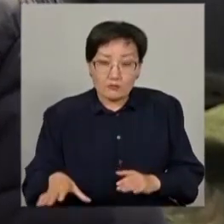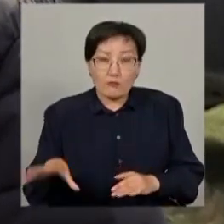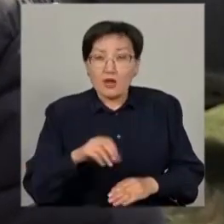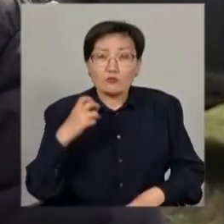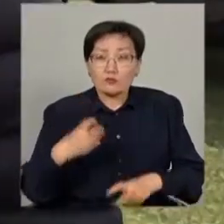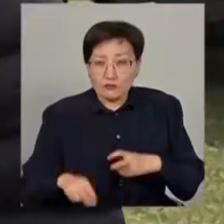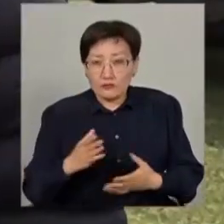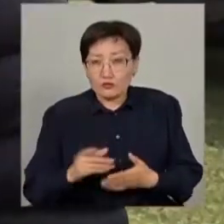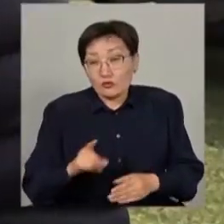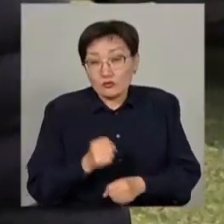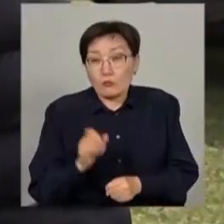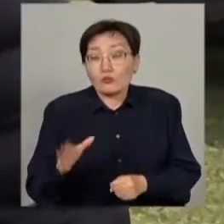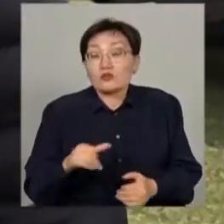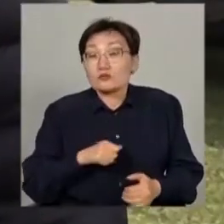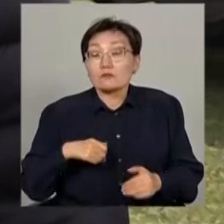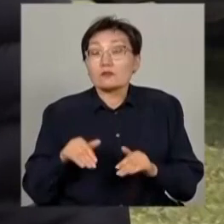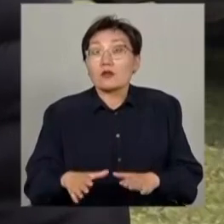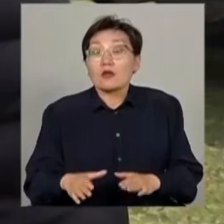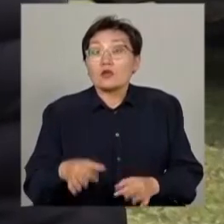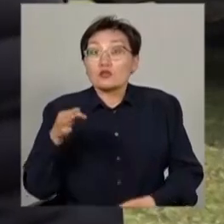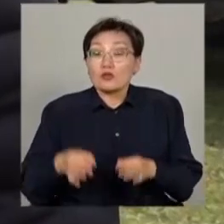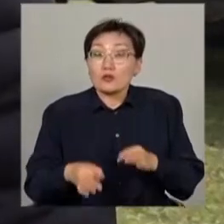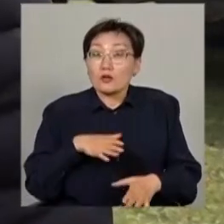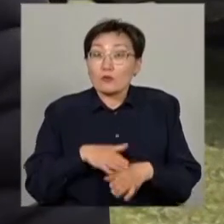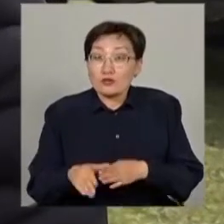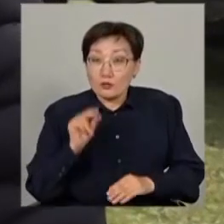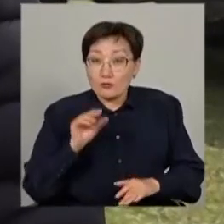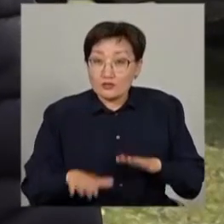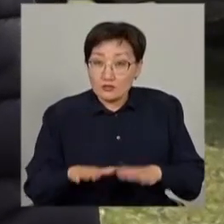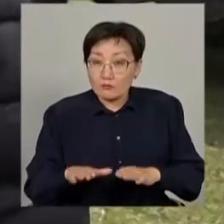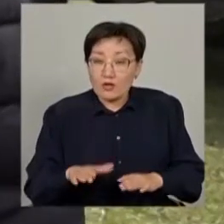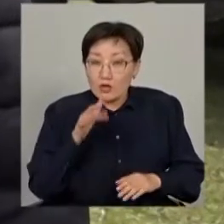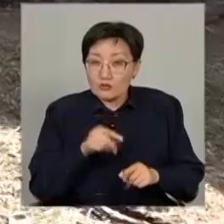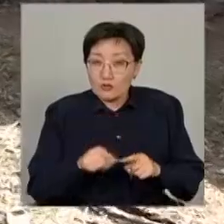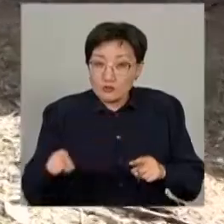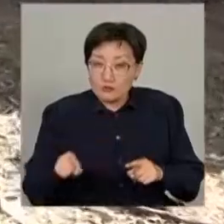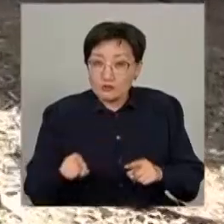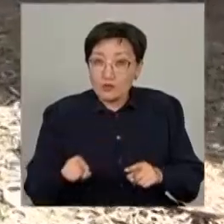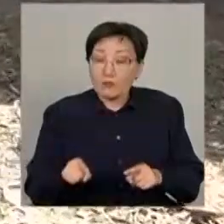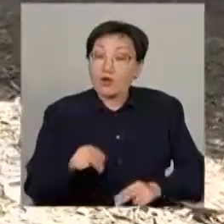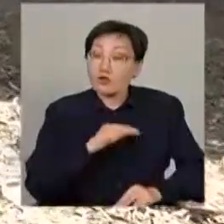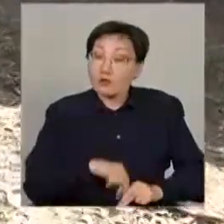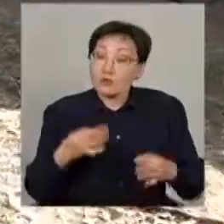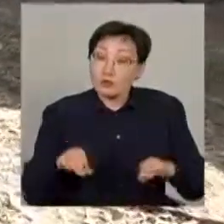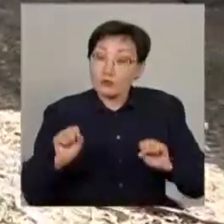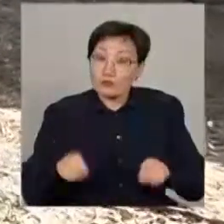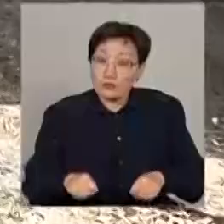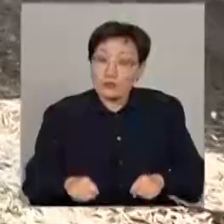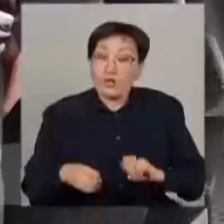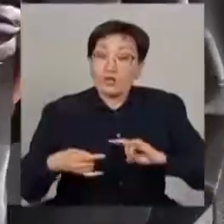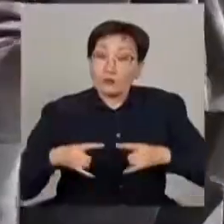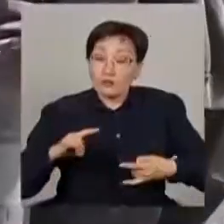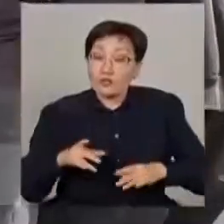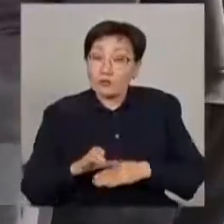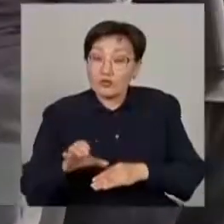істей аласың деген сияқты. Сот атқарушыларға күмәніміз сезон уақытында оларға жұмыс істеу мүмкіншілігін беру де. Үкім шықса да үйіп төгіп кіріп шығарып